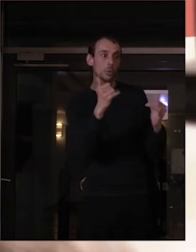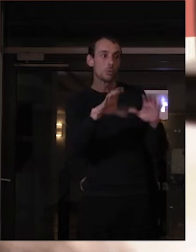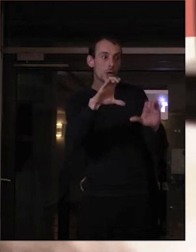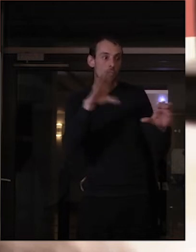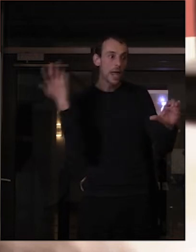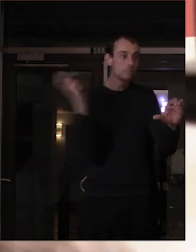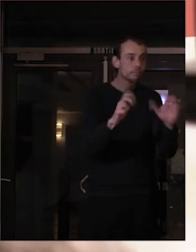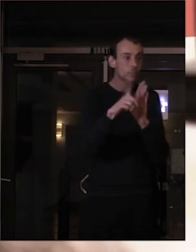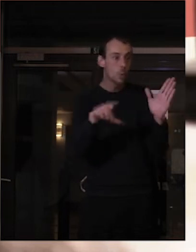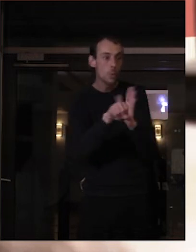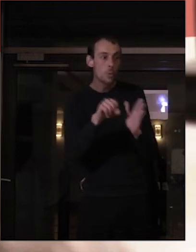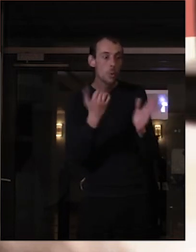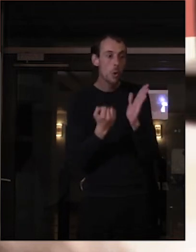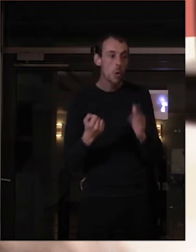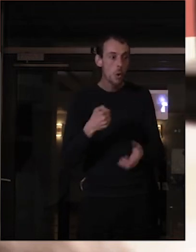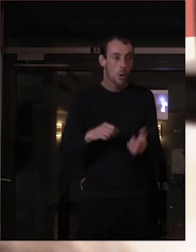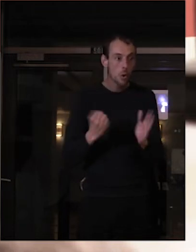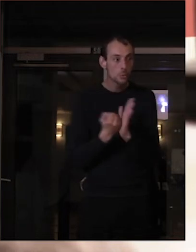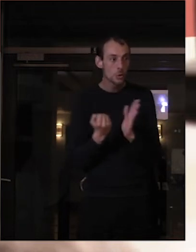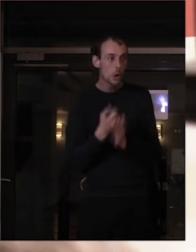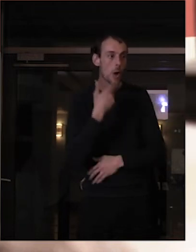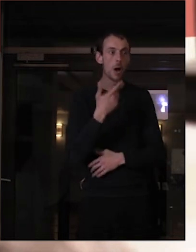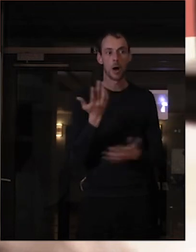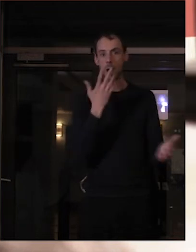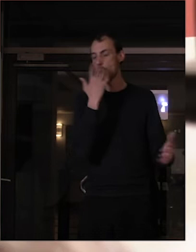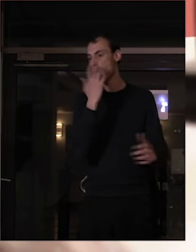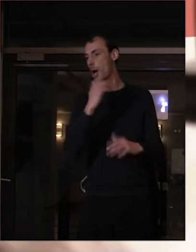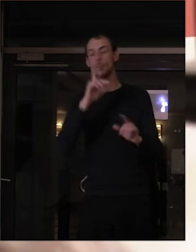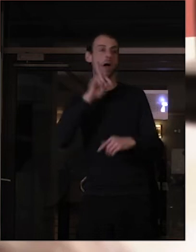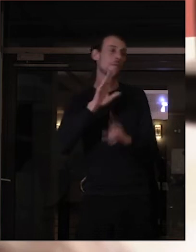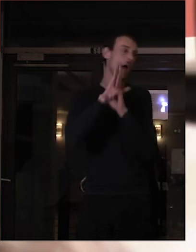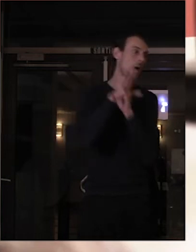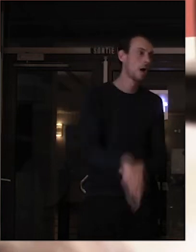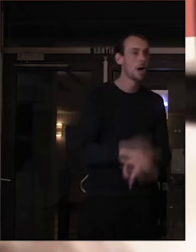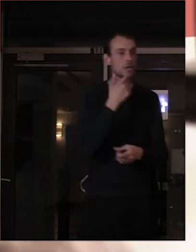hyper sexiste, c'est dégueulasse de faire ça, tout le monde leur regarde les fesses. »